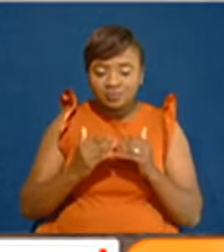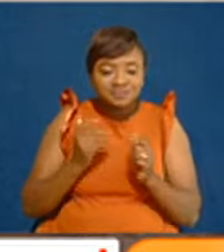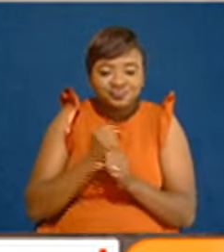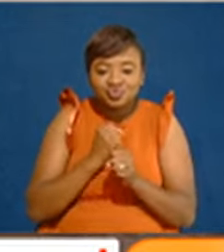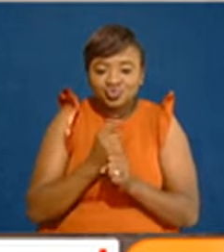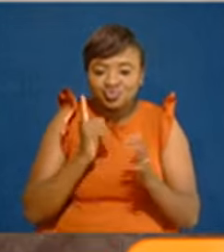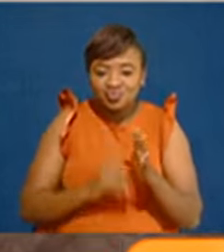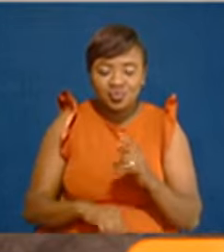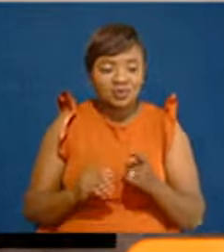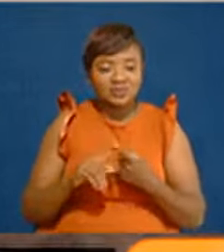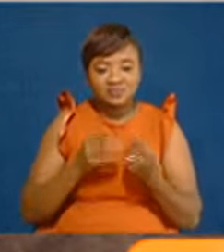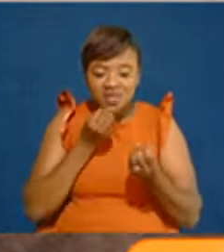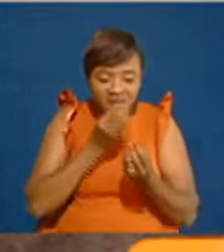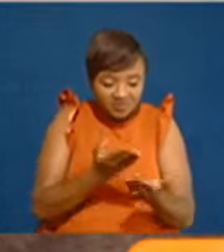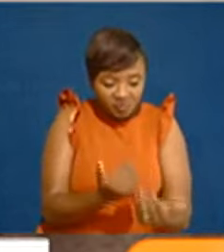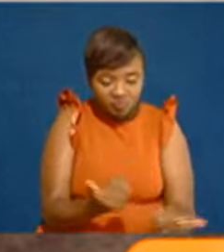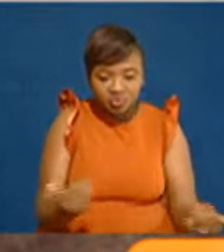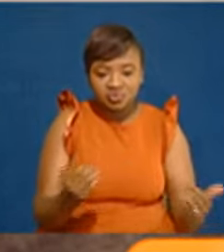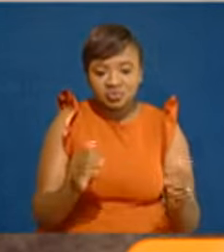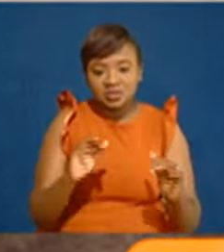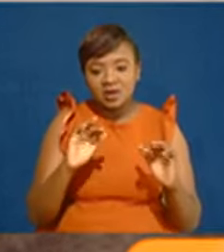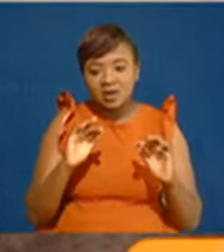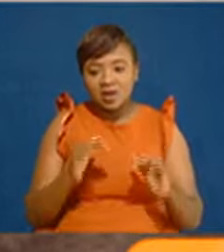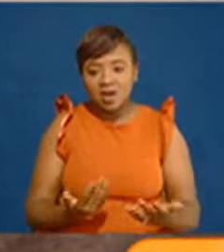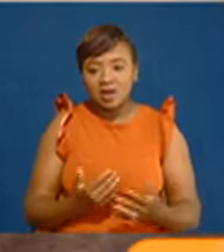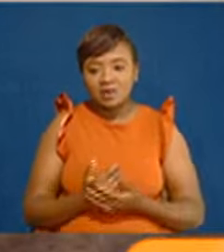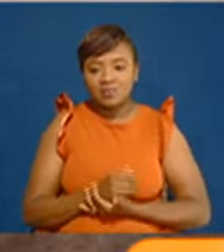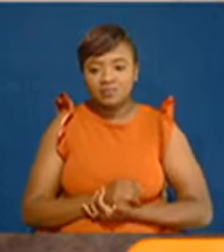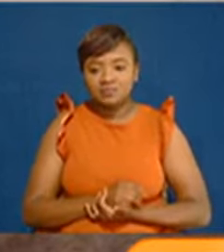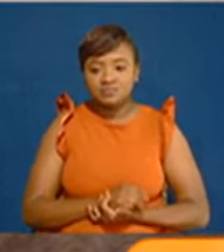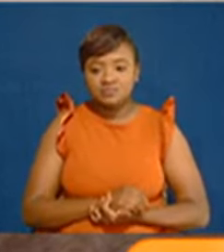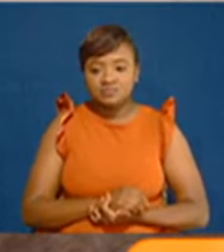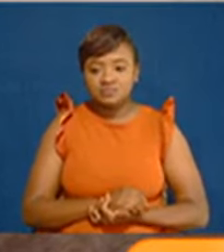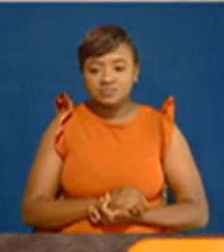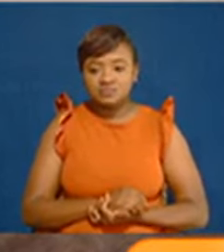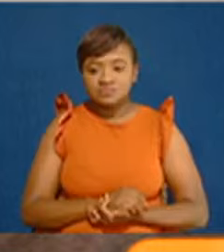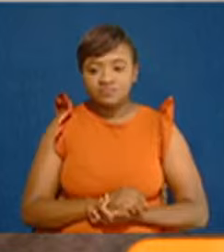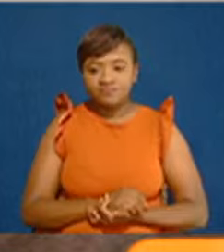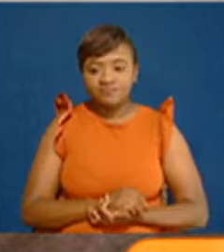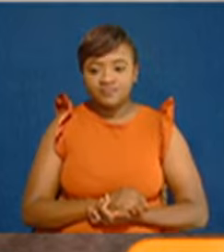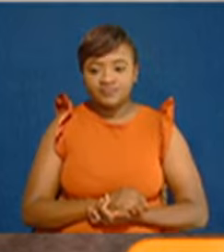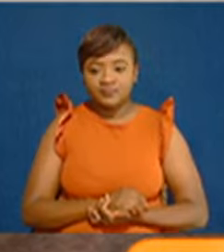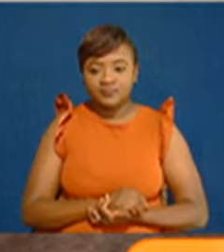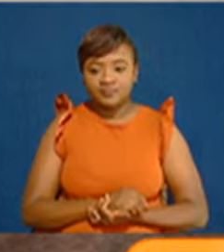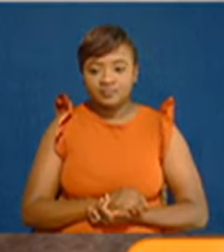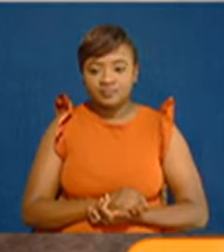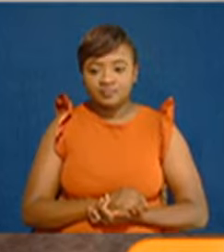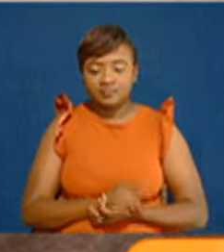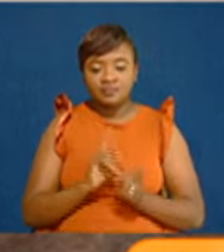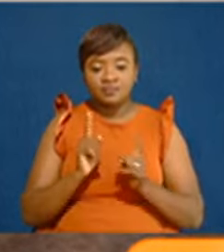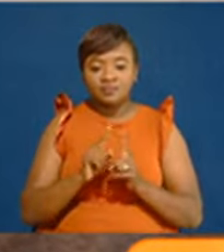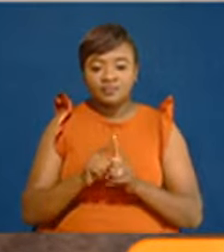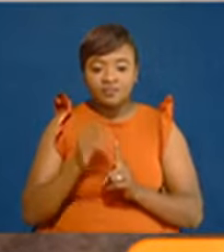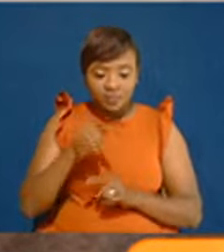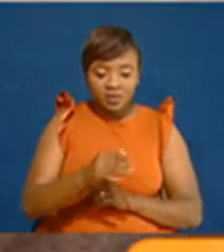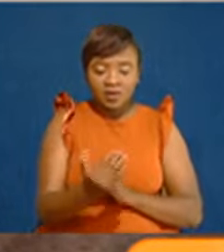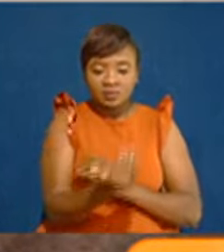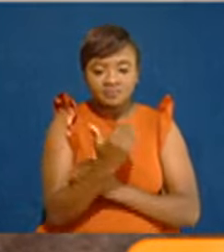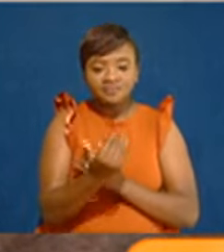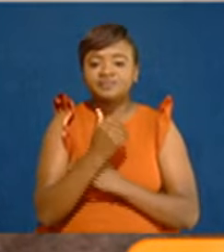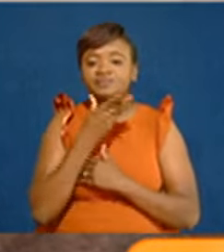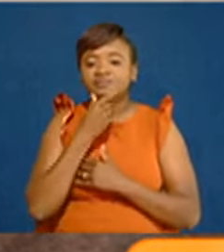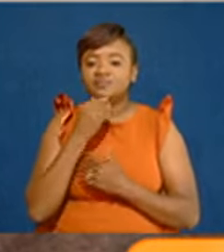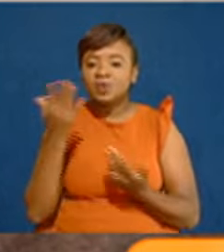sijui naeleza watoto vipi na what happened to their father, sababu amekuwa akimuulizia baba yako